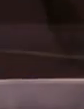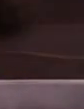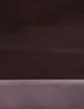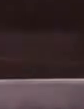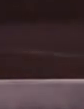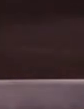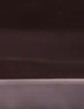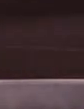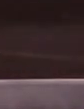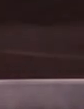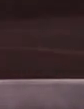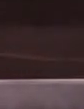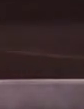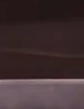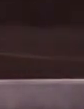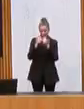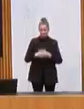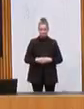ist.